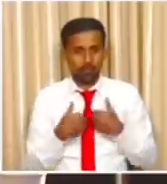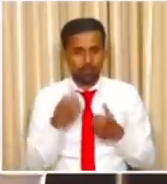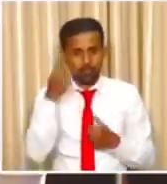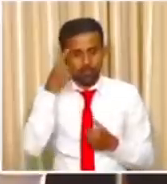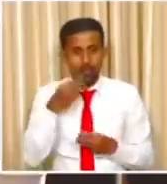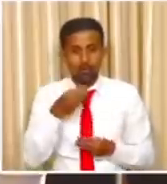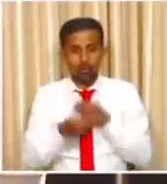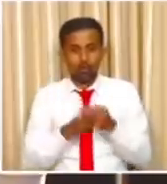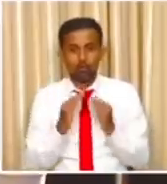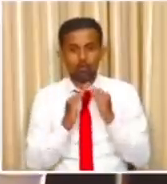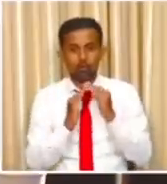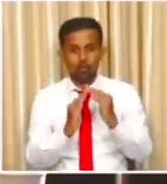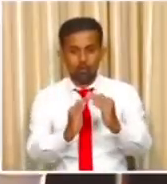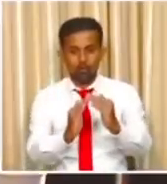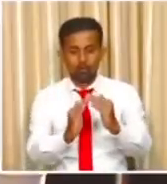කර්මාන්ත ශාලාවක්